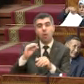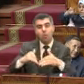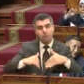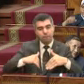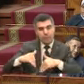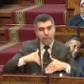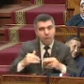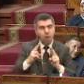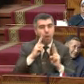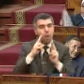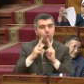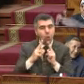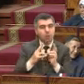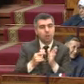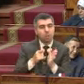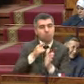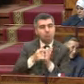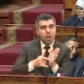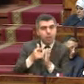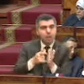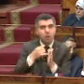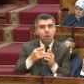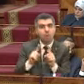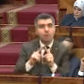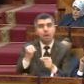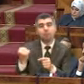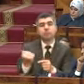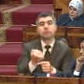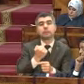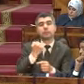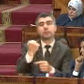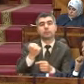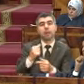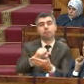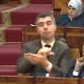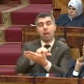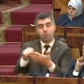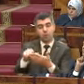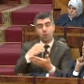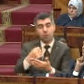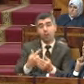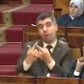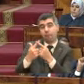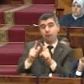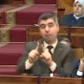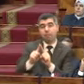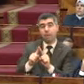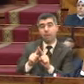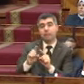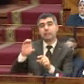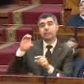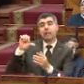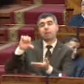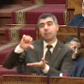سكة حديدية مقابل تعويض لن يحصل عليه إلا بعد مرور السنين. وهنا نتحدث عن إقليم جونة ومعانته من قرارات نزع